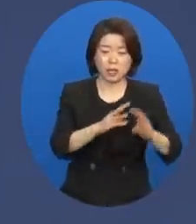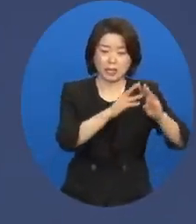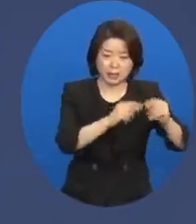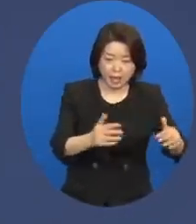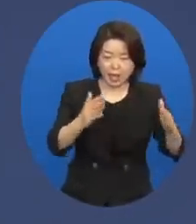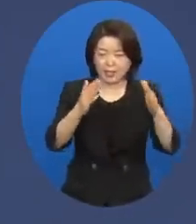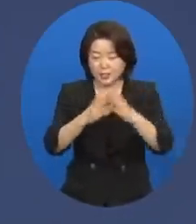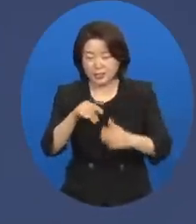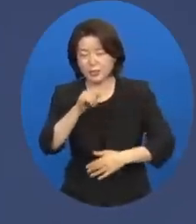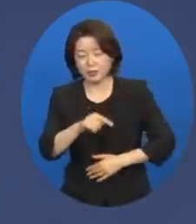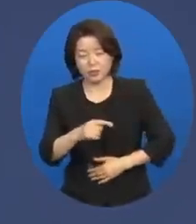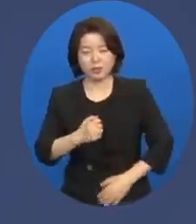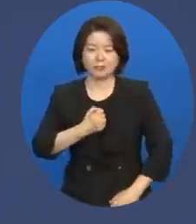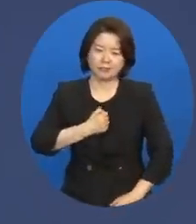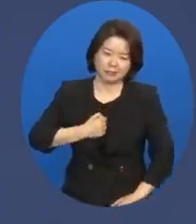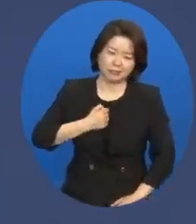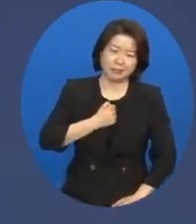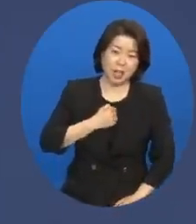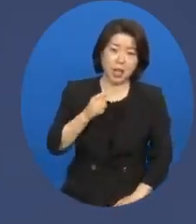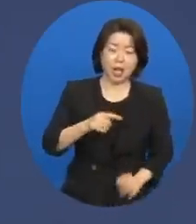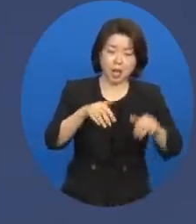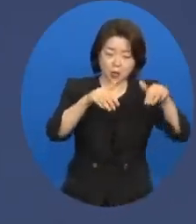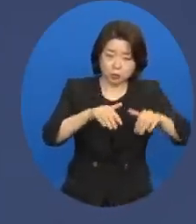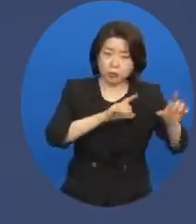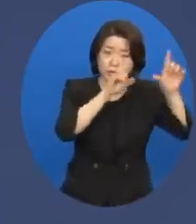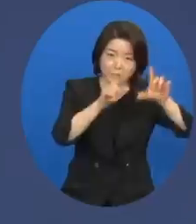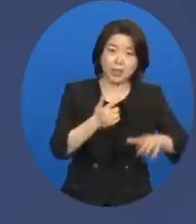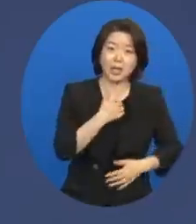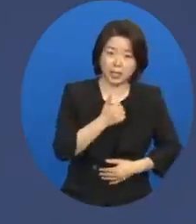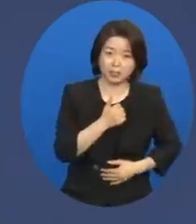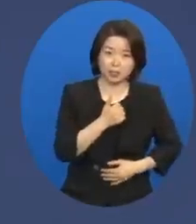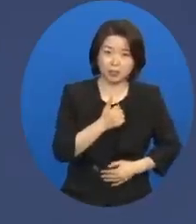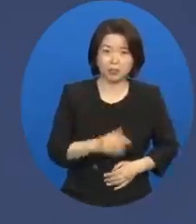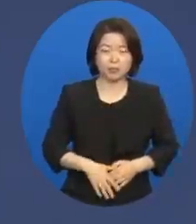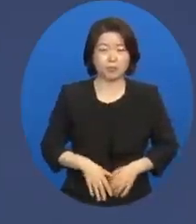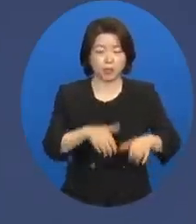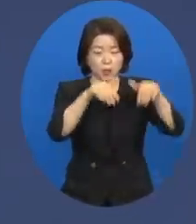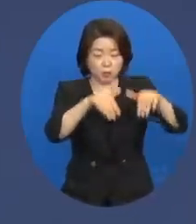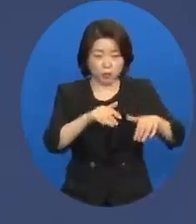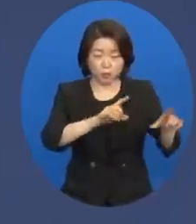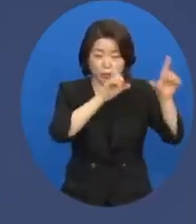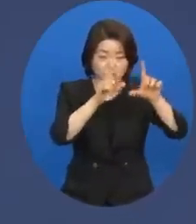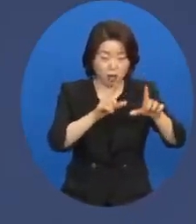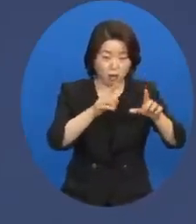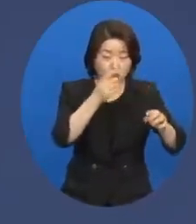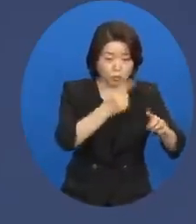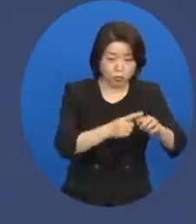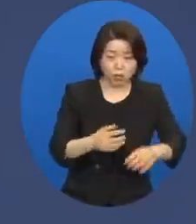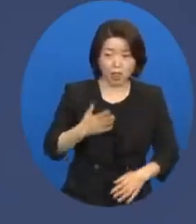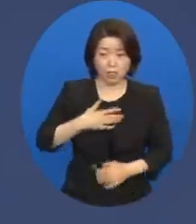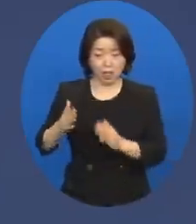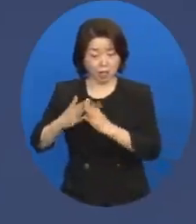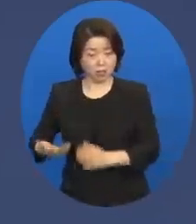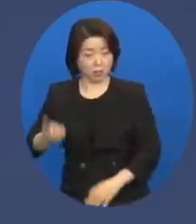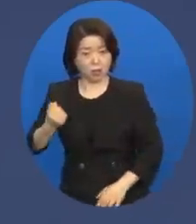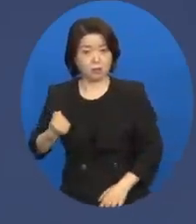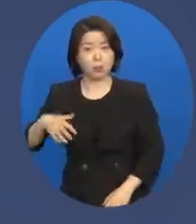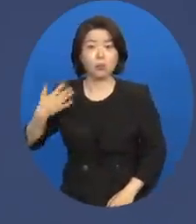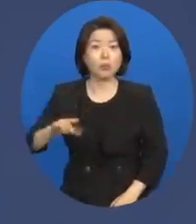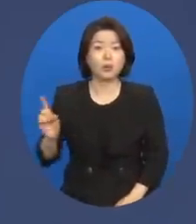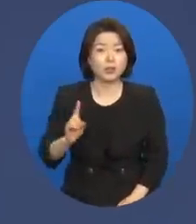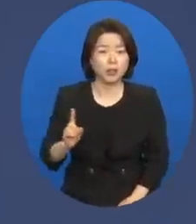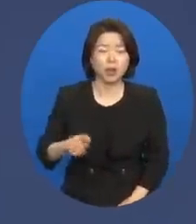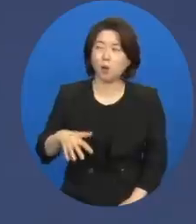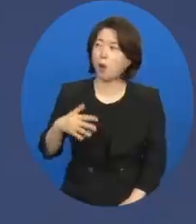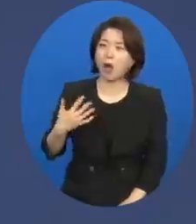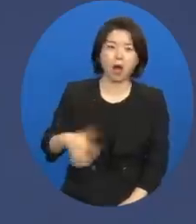집이고 그 한 맺힌 노예 생활을 하다가 여러분 노예 생활하다 내 집 가져보니 얼마나 대단하겠어요. 내 집,